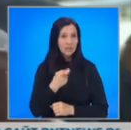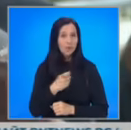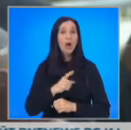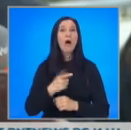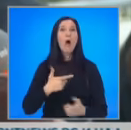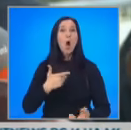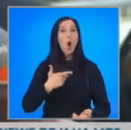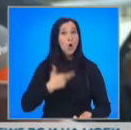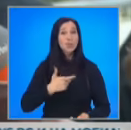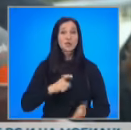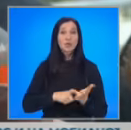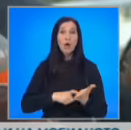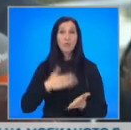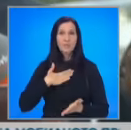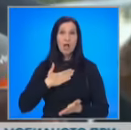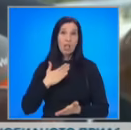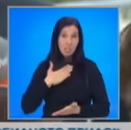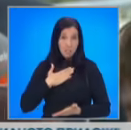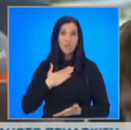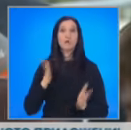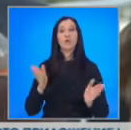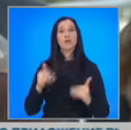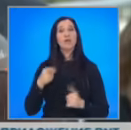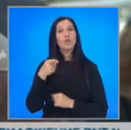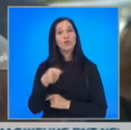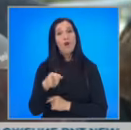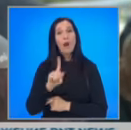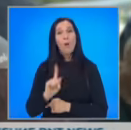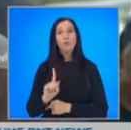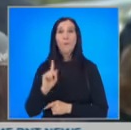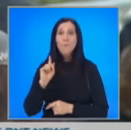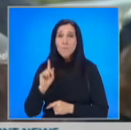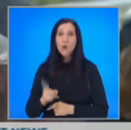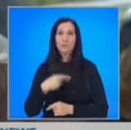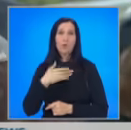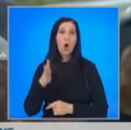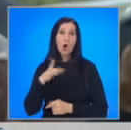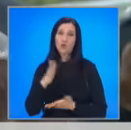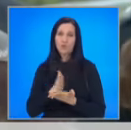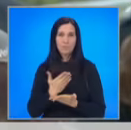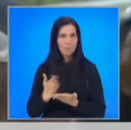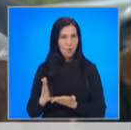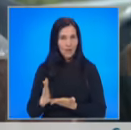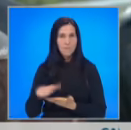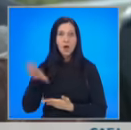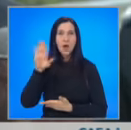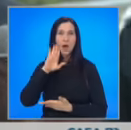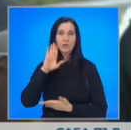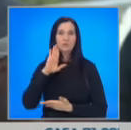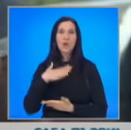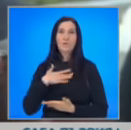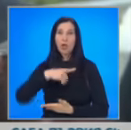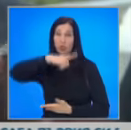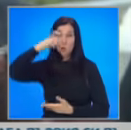законно притежавано, ние сме го установили. Това, което можем още да споделим е, че мъжа има